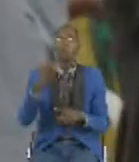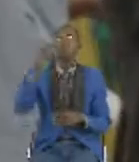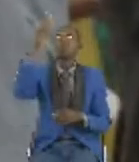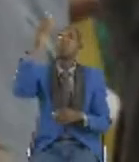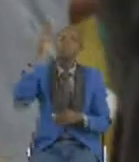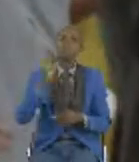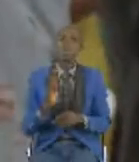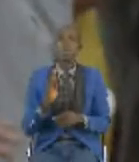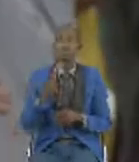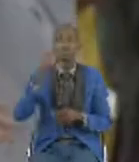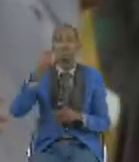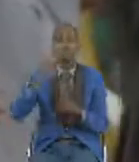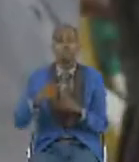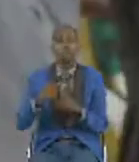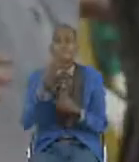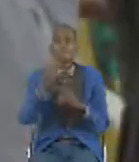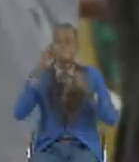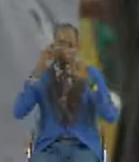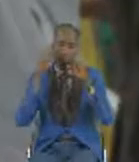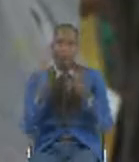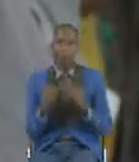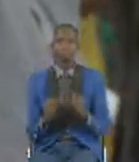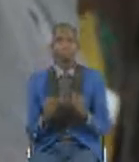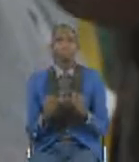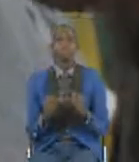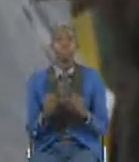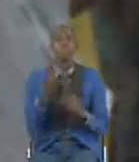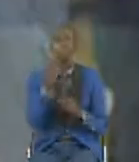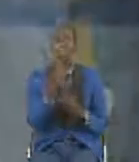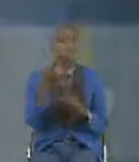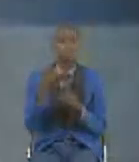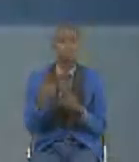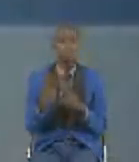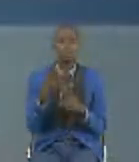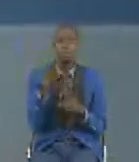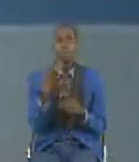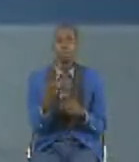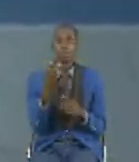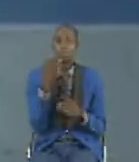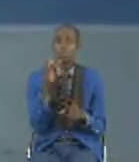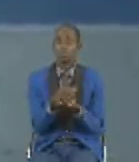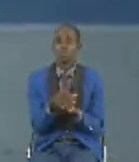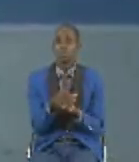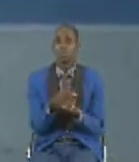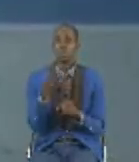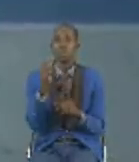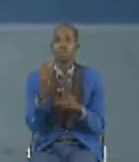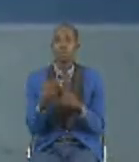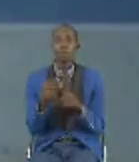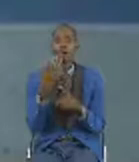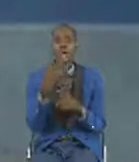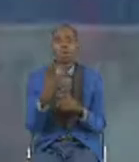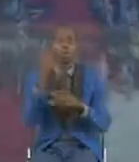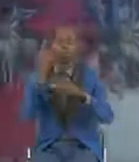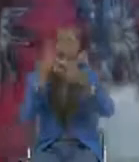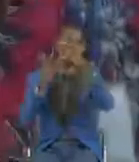Dieu, la parole de puissance, la parole de promesse, la parole de